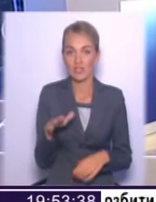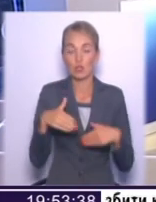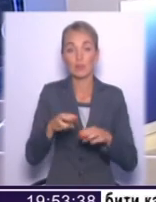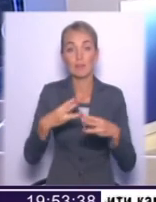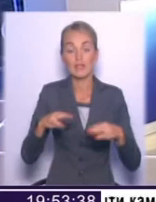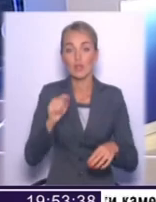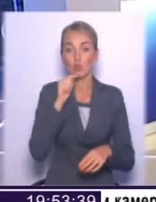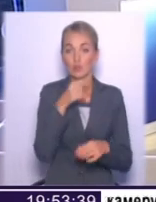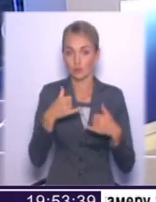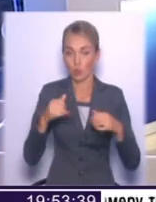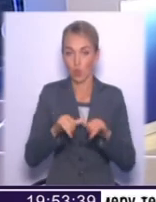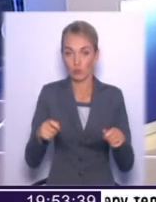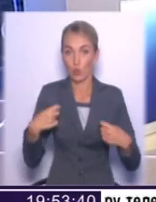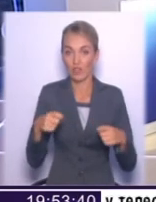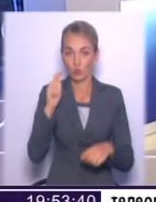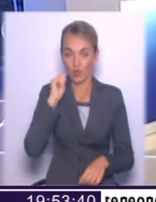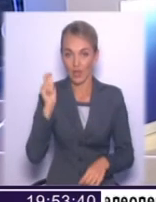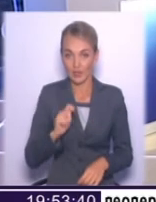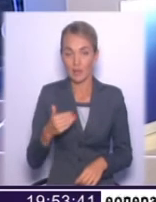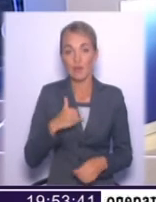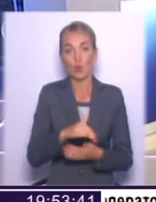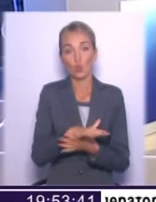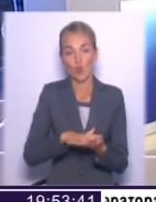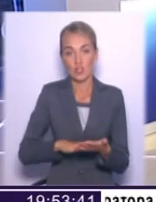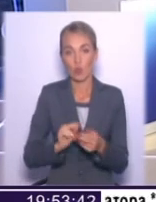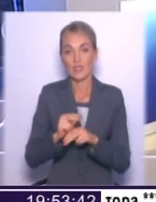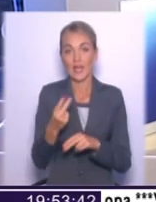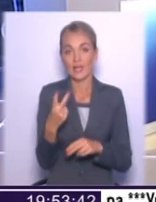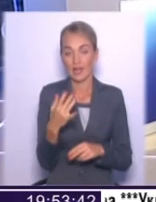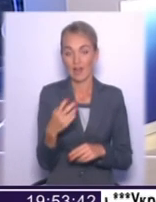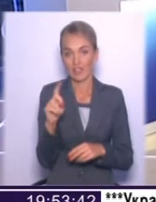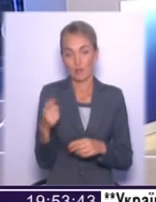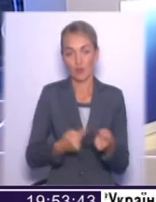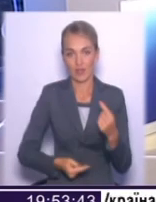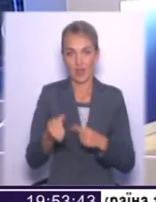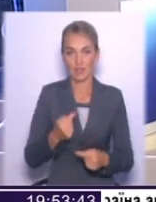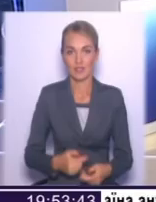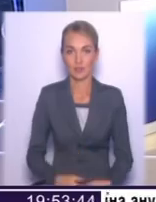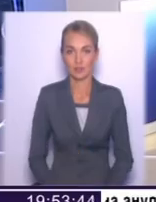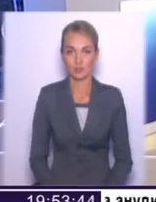міністра економічного розвитку і торгівлі України. Ми продовжимо за кілька хвилин, тож повертайтеся.